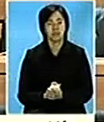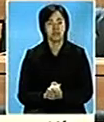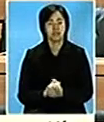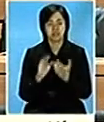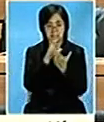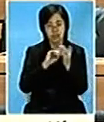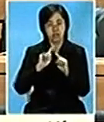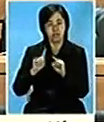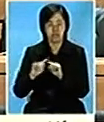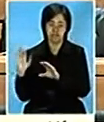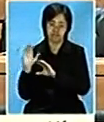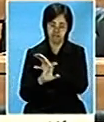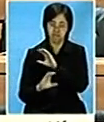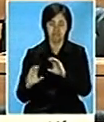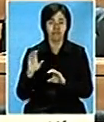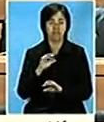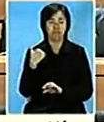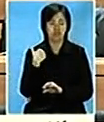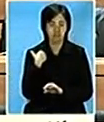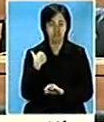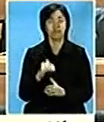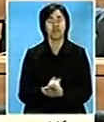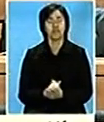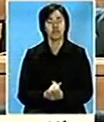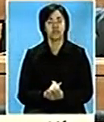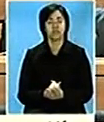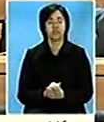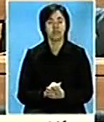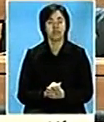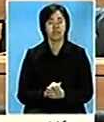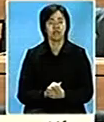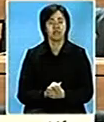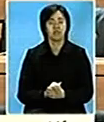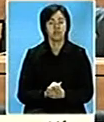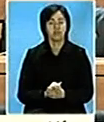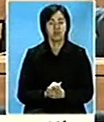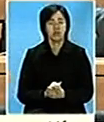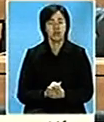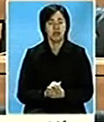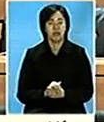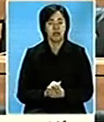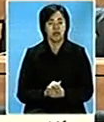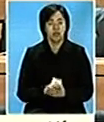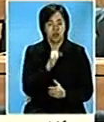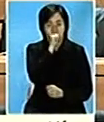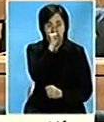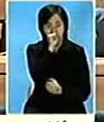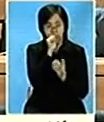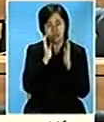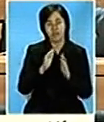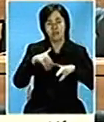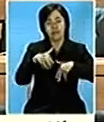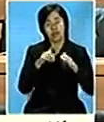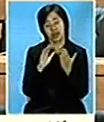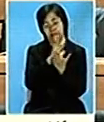างประเทศนะครับโดยเฉพาะชาวเปรูนะครับขณ